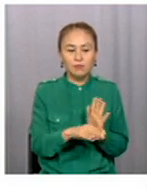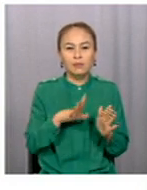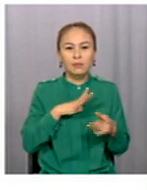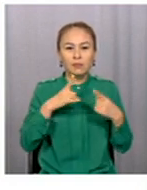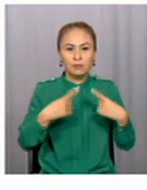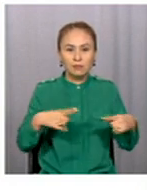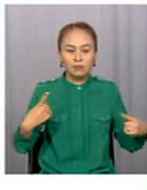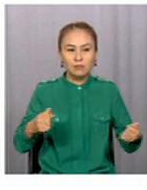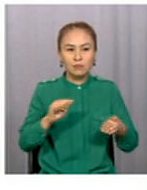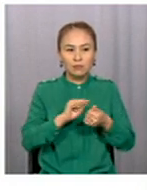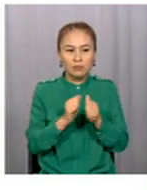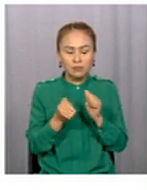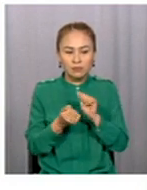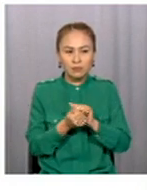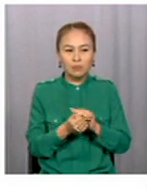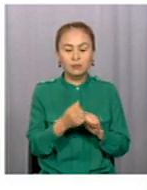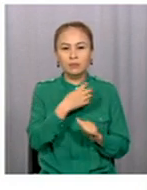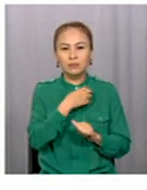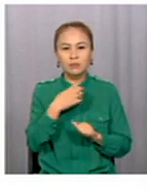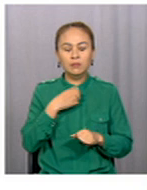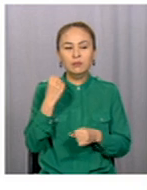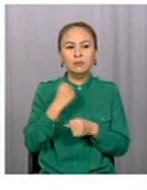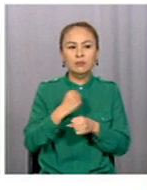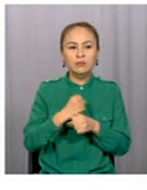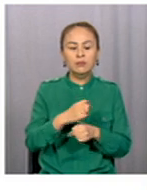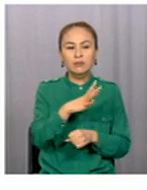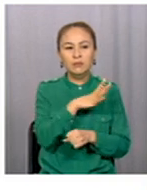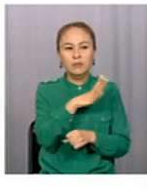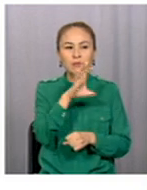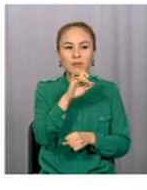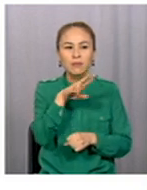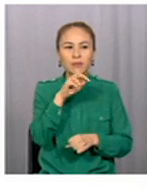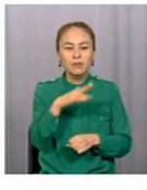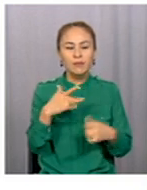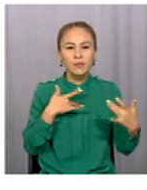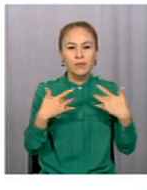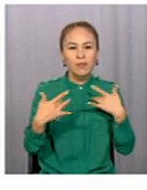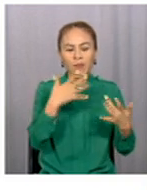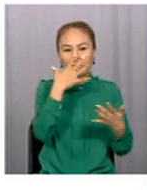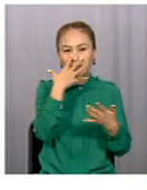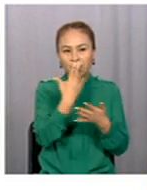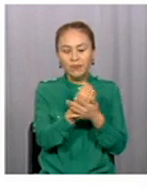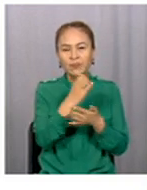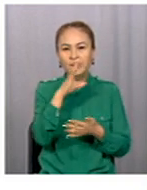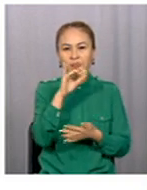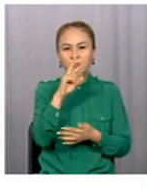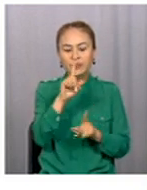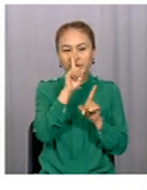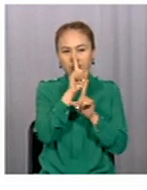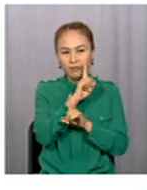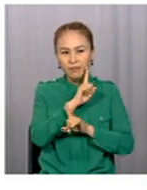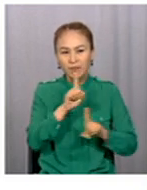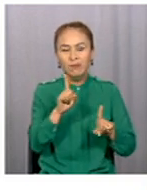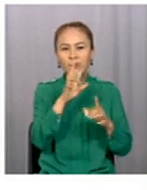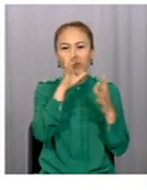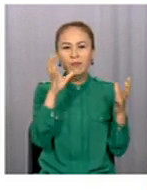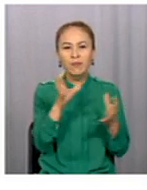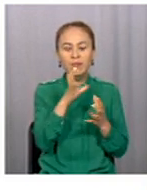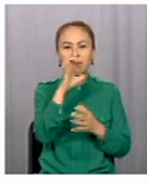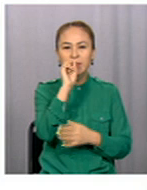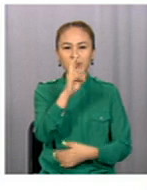асыл тастардан моншақтар жасаған. Сармат өнері өзінің стилді ерекшеліктермен сақ